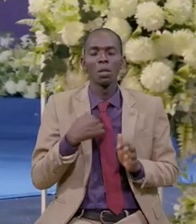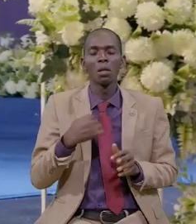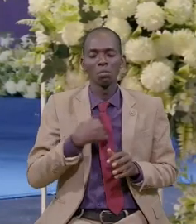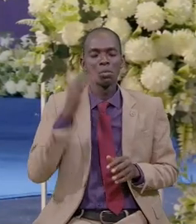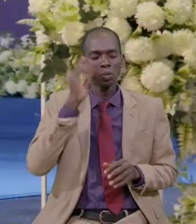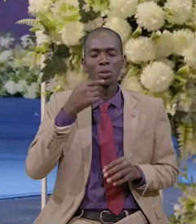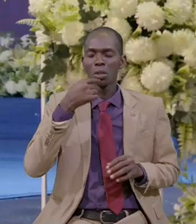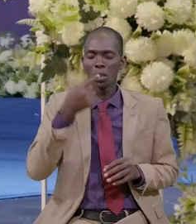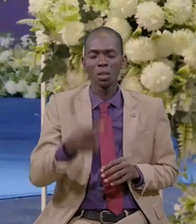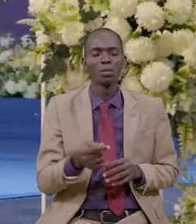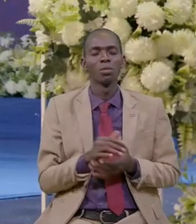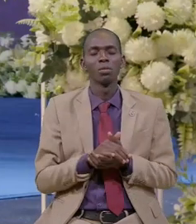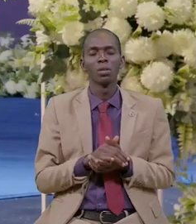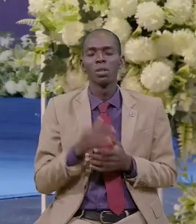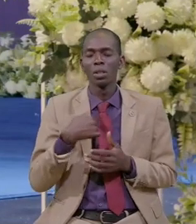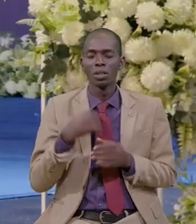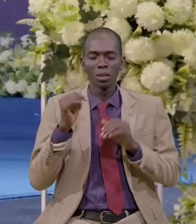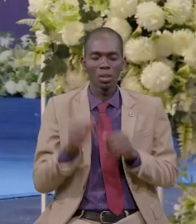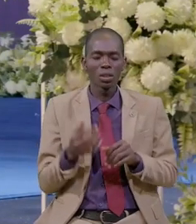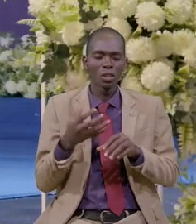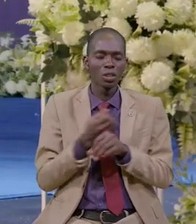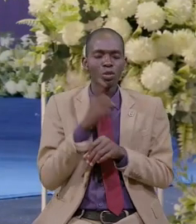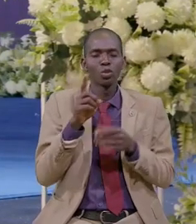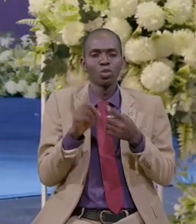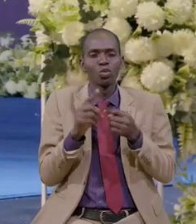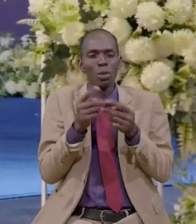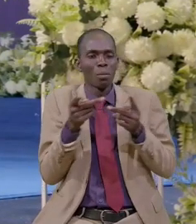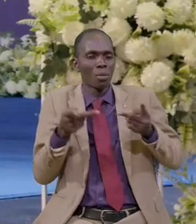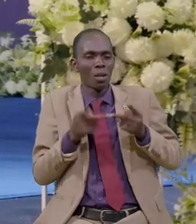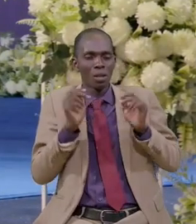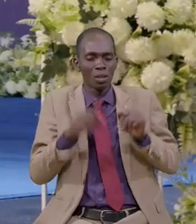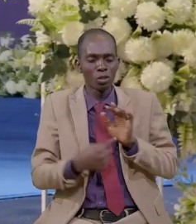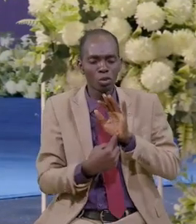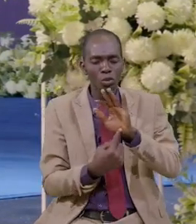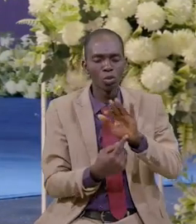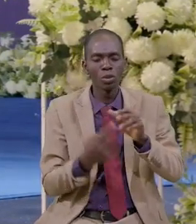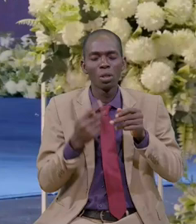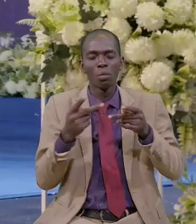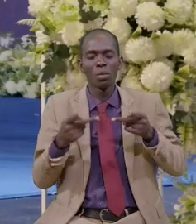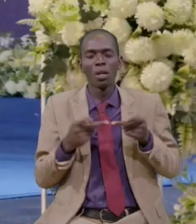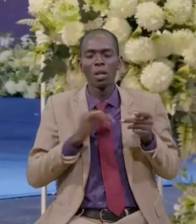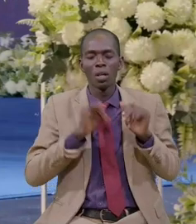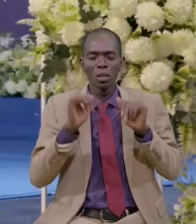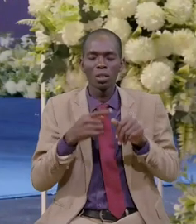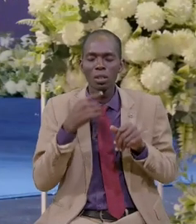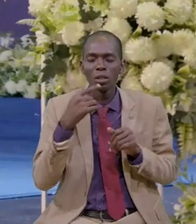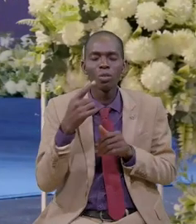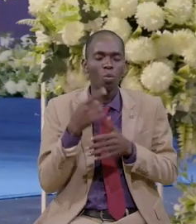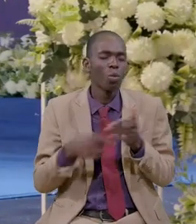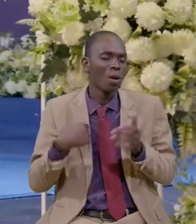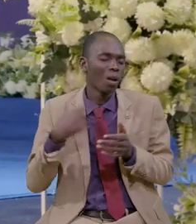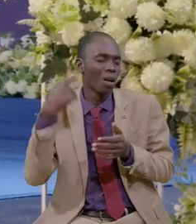dirai. Je peux même t'amener à l'endroit. Je peux te montrer l'endroit. Et je peux te dire ce que j'ai